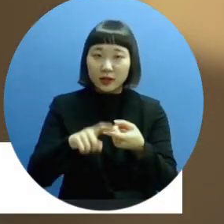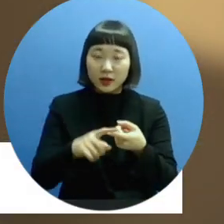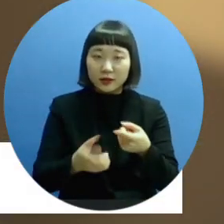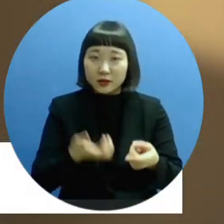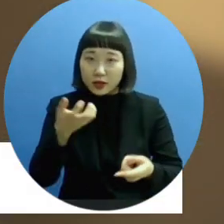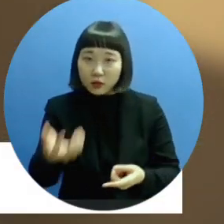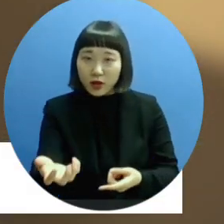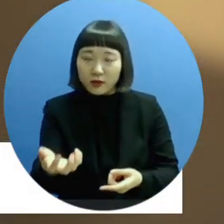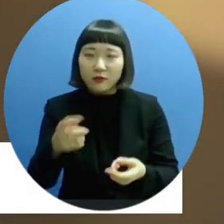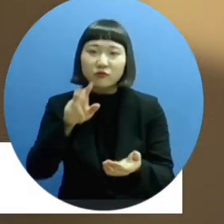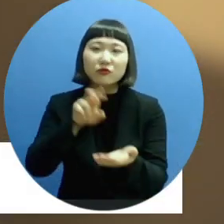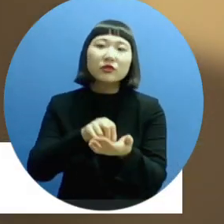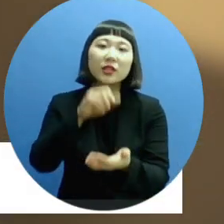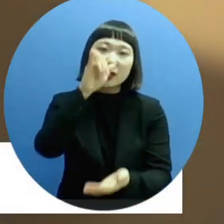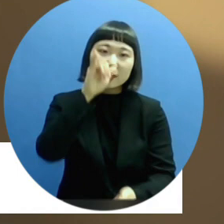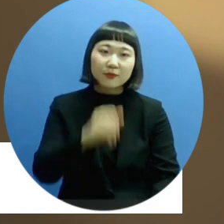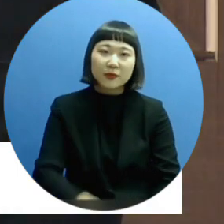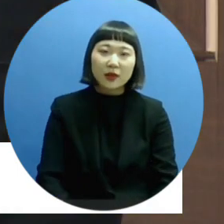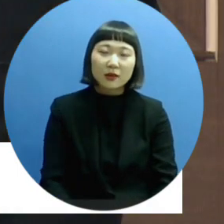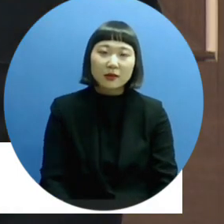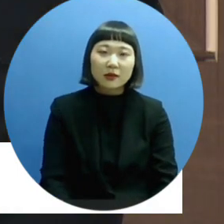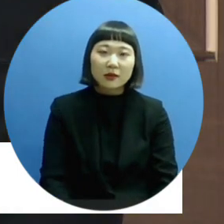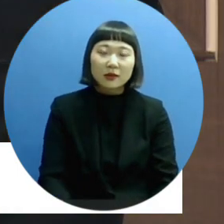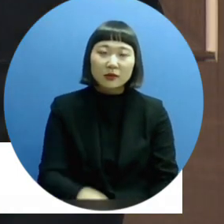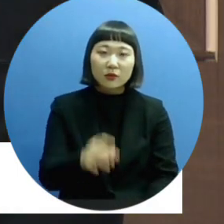인천시는 정무부 시장 직속으로 편성된